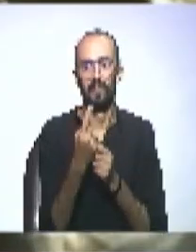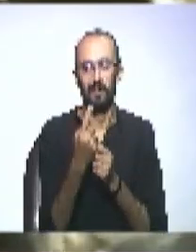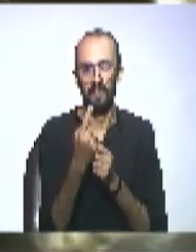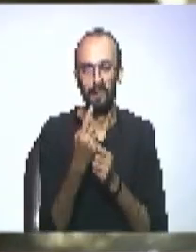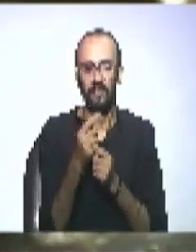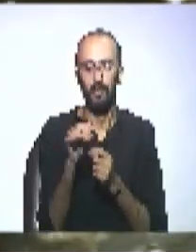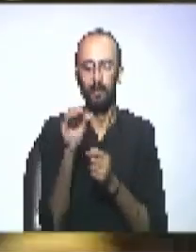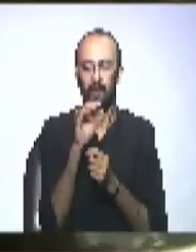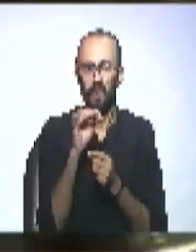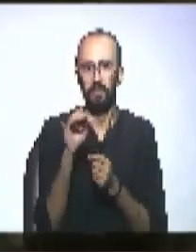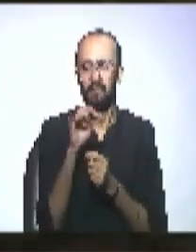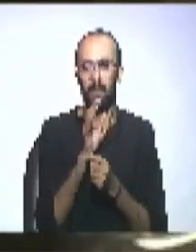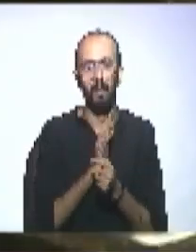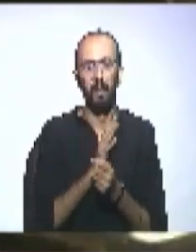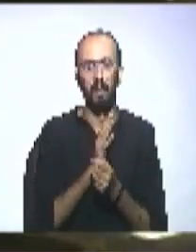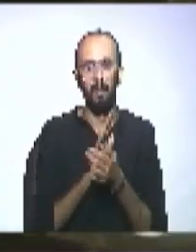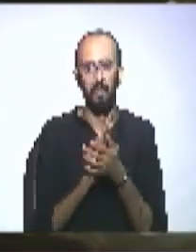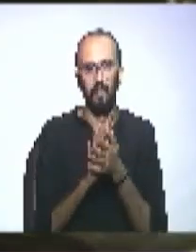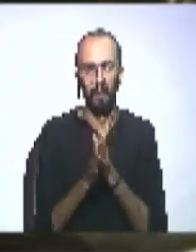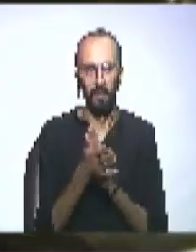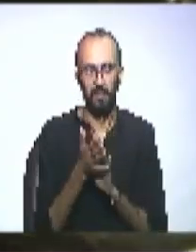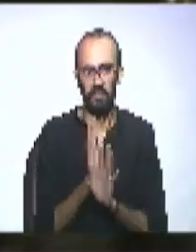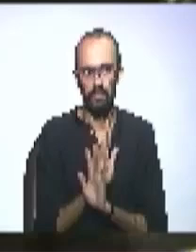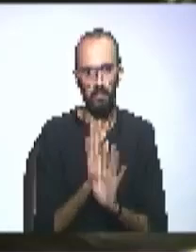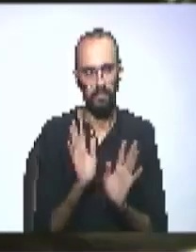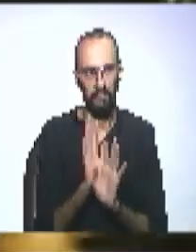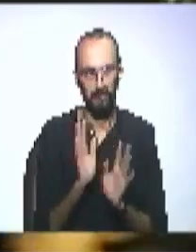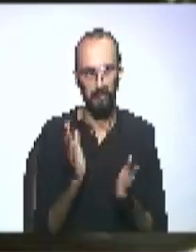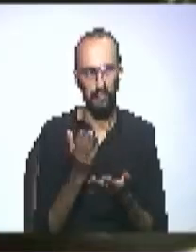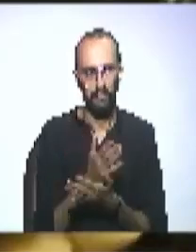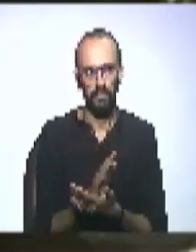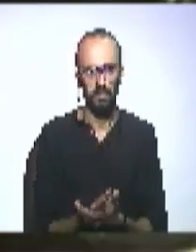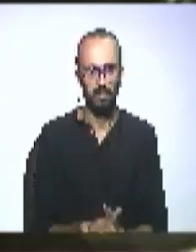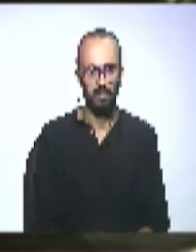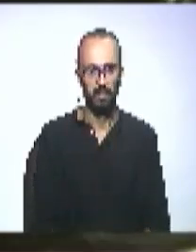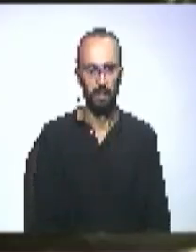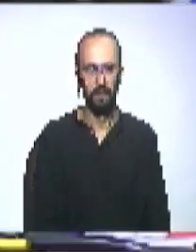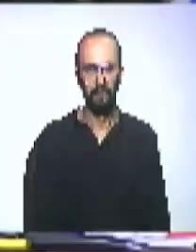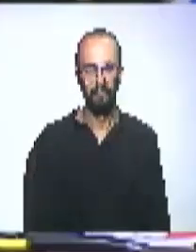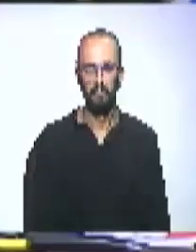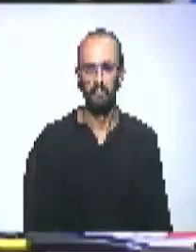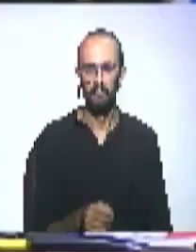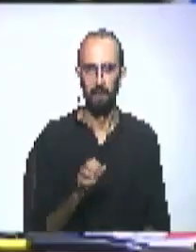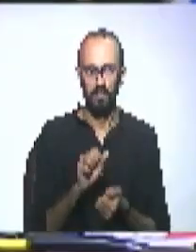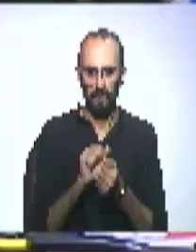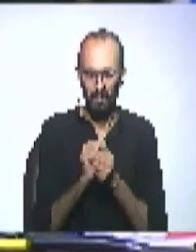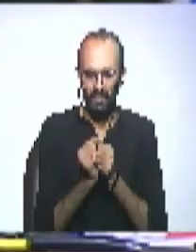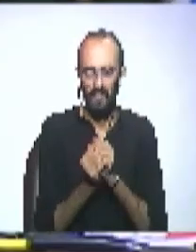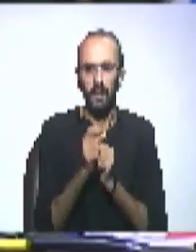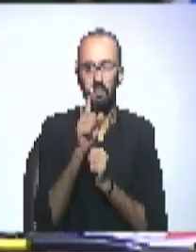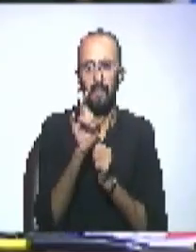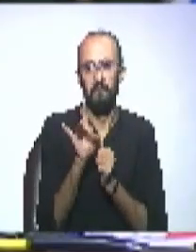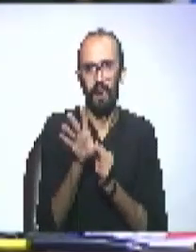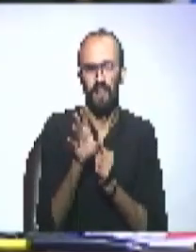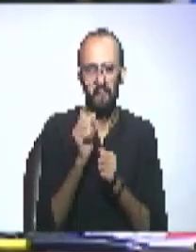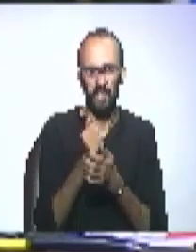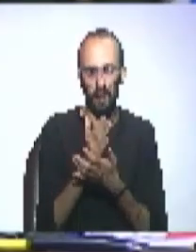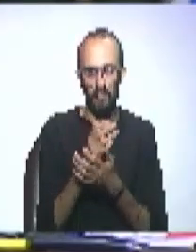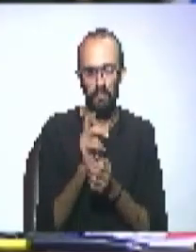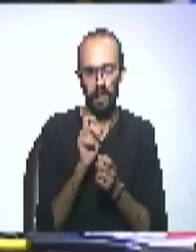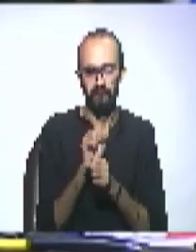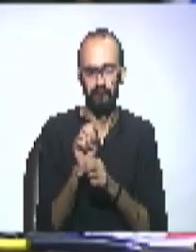ثوم باودر وبصل باودر زي ما انت. لا لا مش هحط الكلام ده كله. ما احطش الكلام ده كله خالص، انا بحب الطعم بميته. ال ال ال